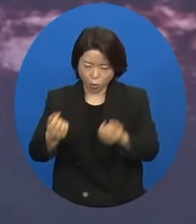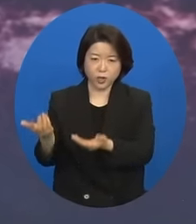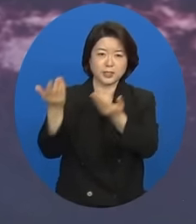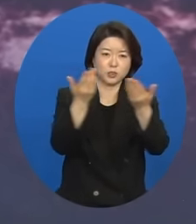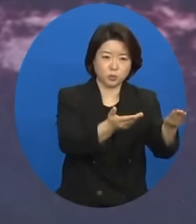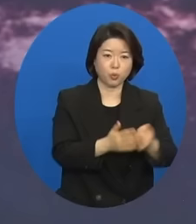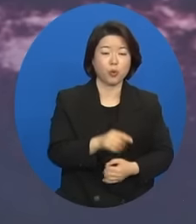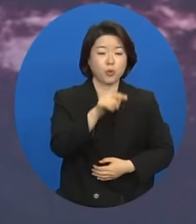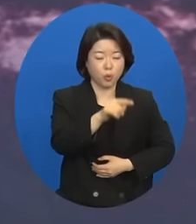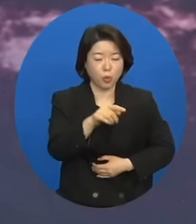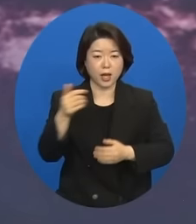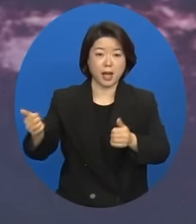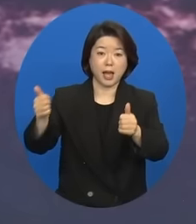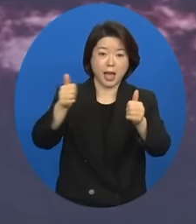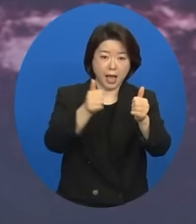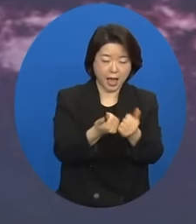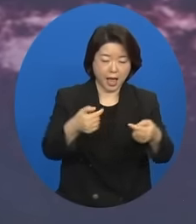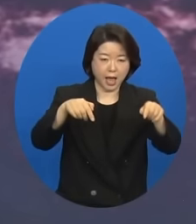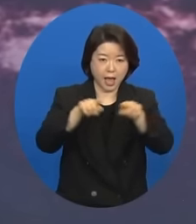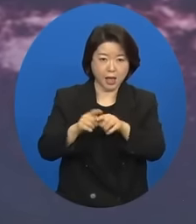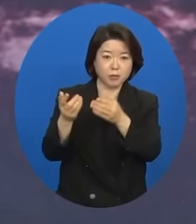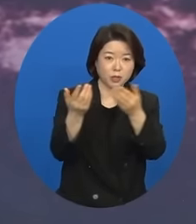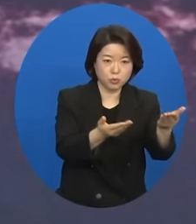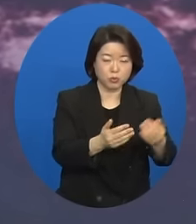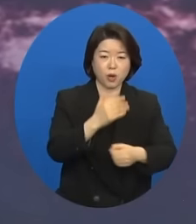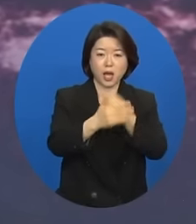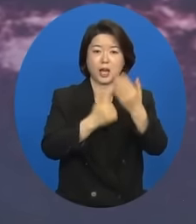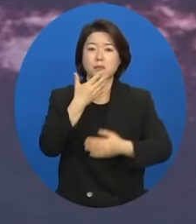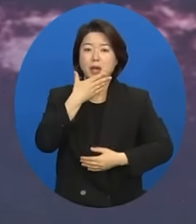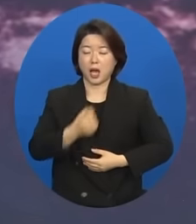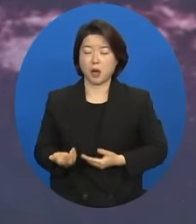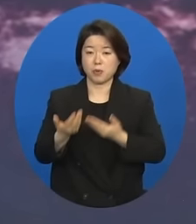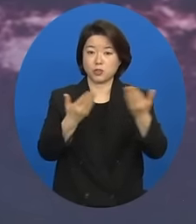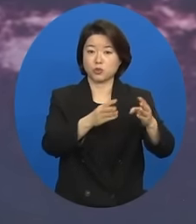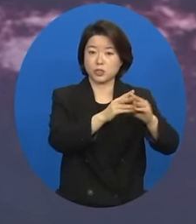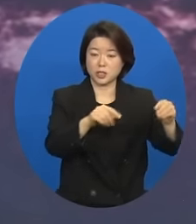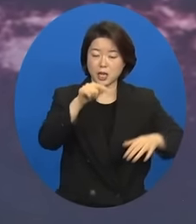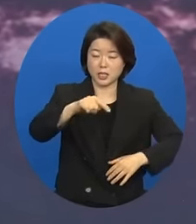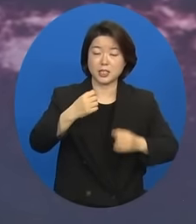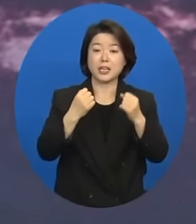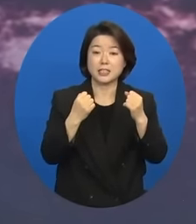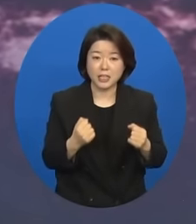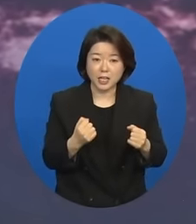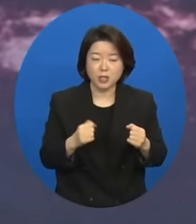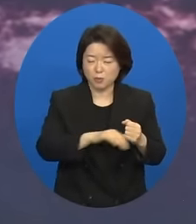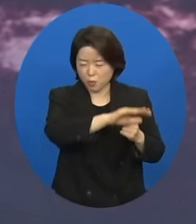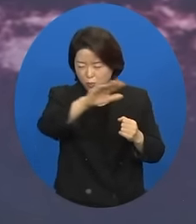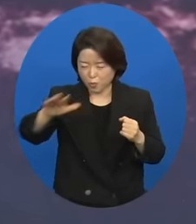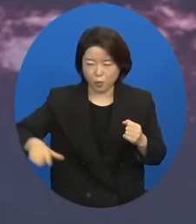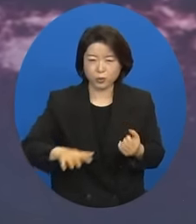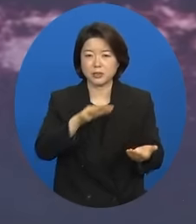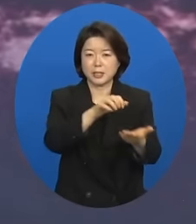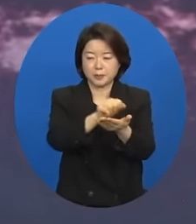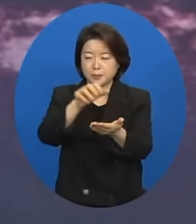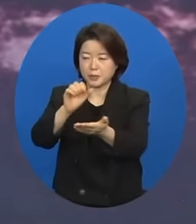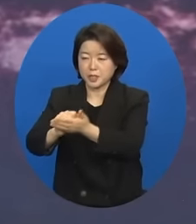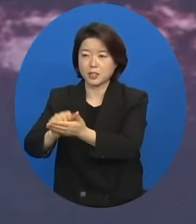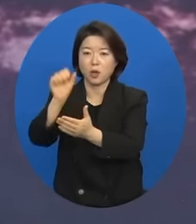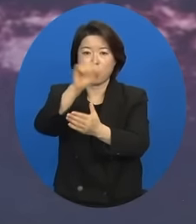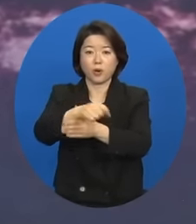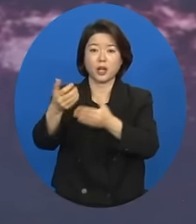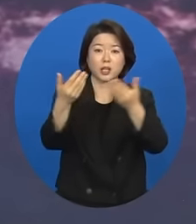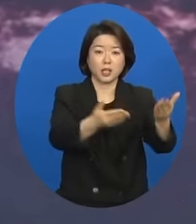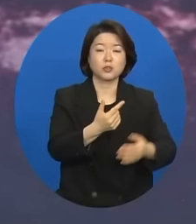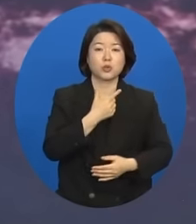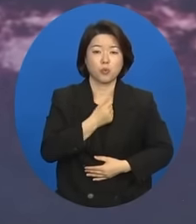내 자손에게도 주사 하나님이 아브라함에게 주신 땅 곧 내가 거류하는 땅을 내가 차지하게 하시기를 원하노라 자 이것이